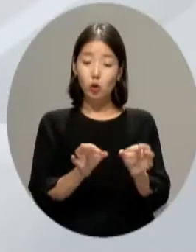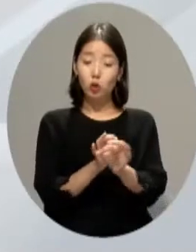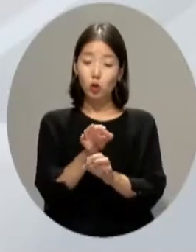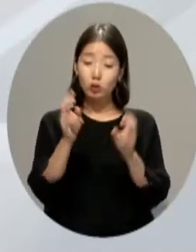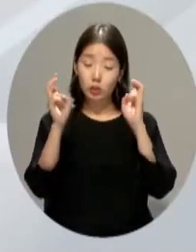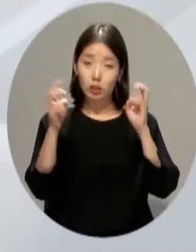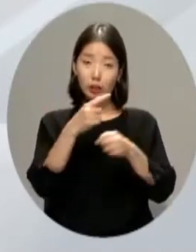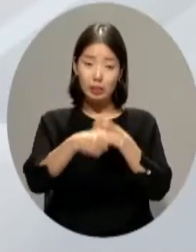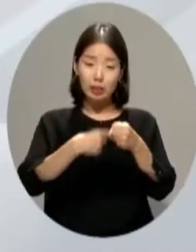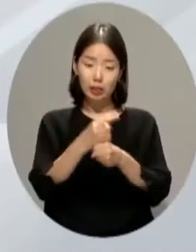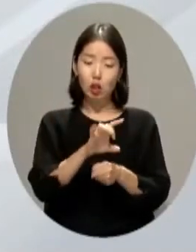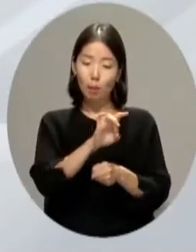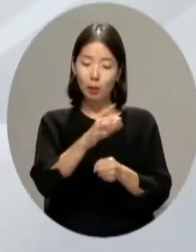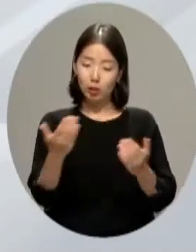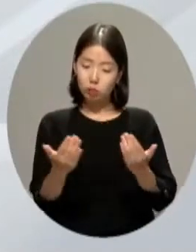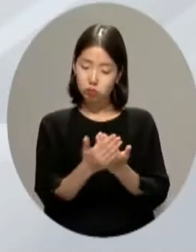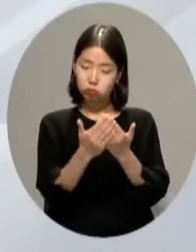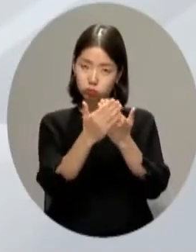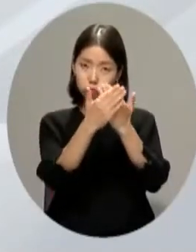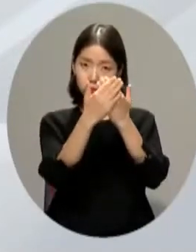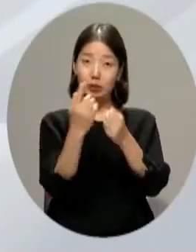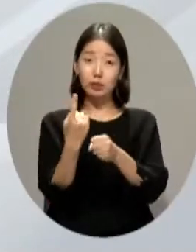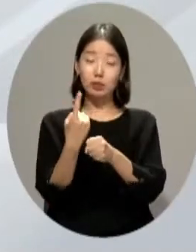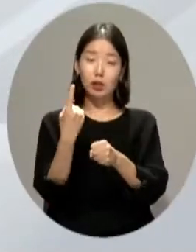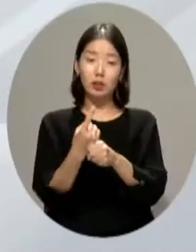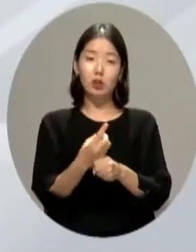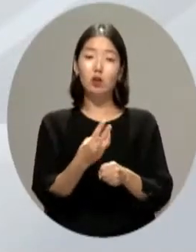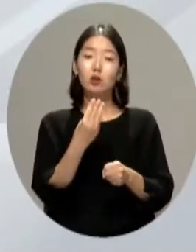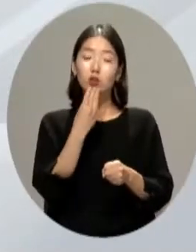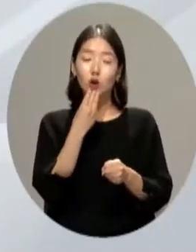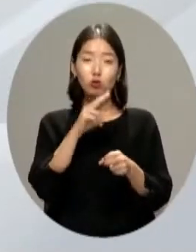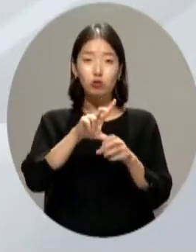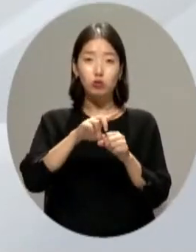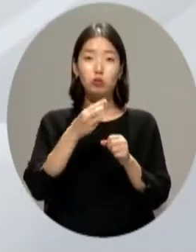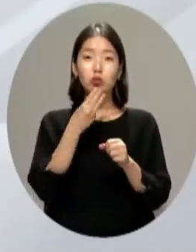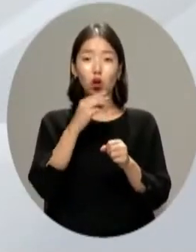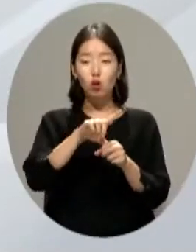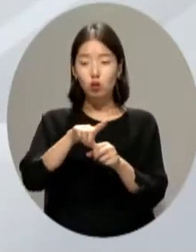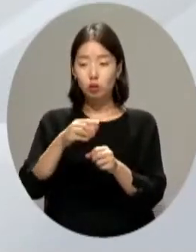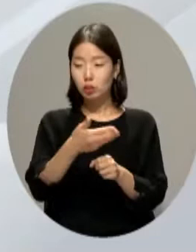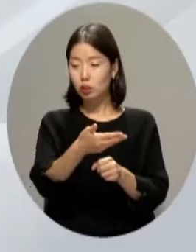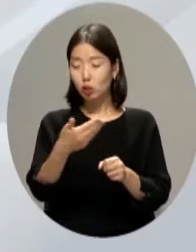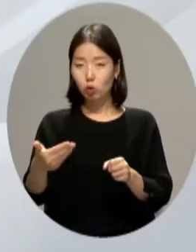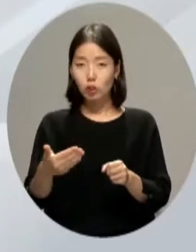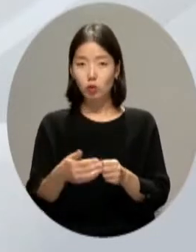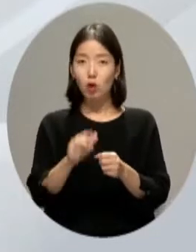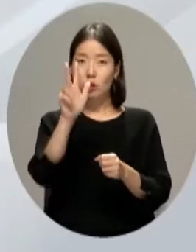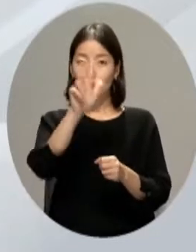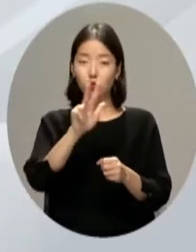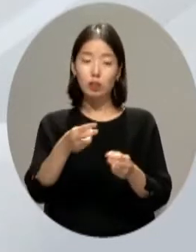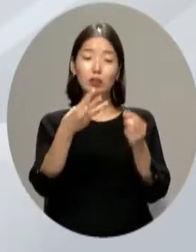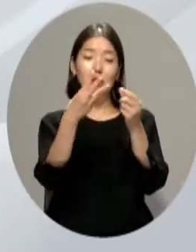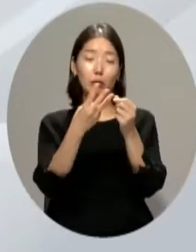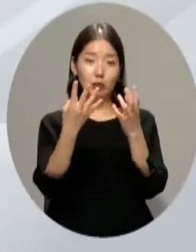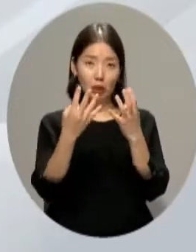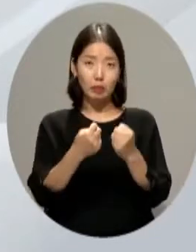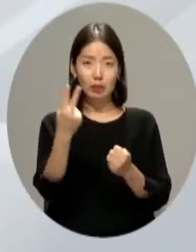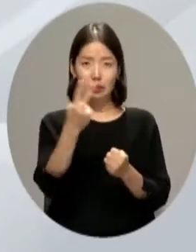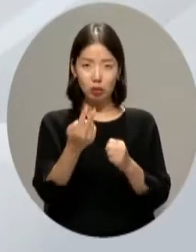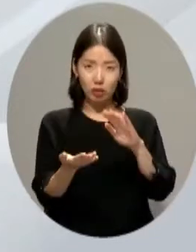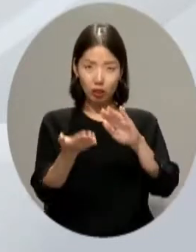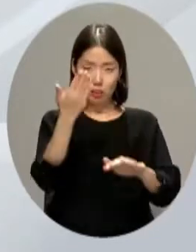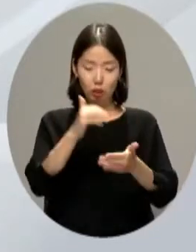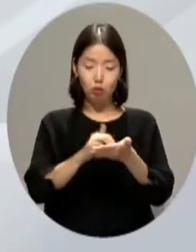기업은 해마다 성장을 거듭해 지난해에는 서울과 경기에 이어 전국에서 세 번째로 많은 2천 개